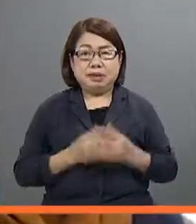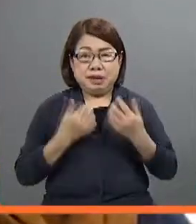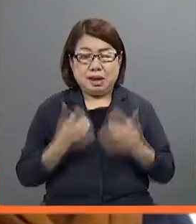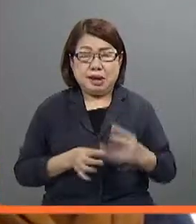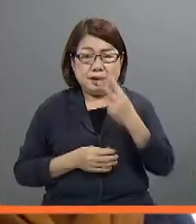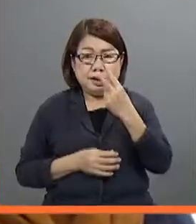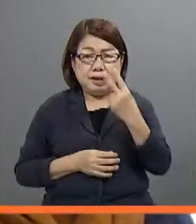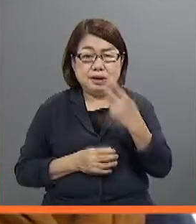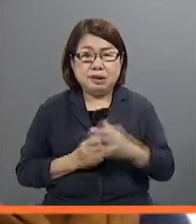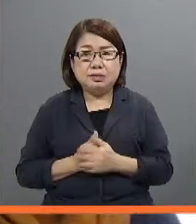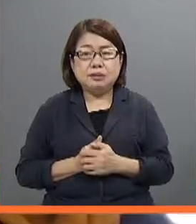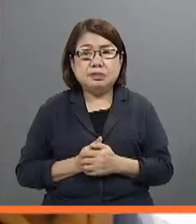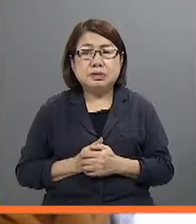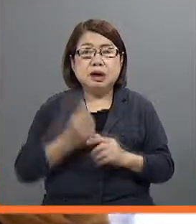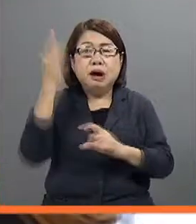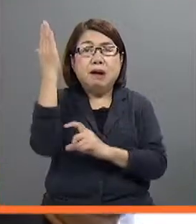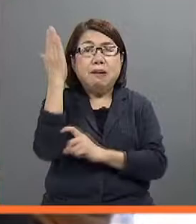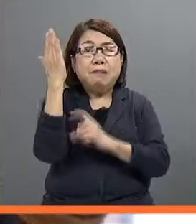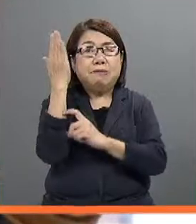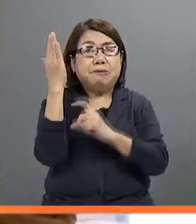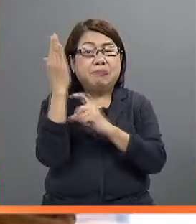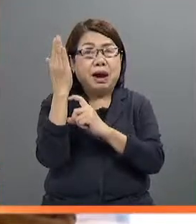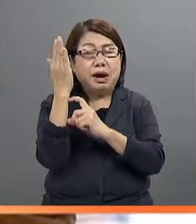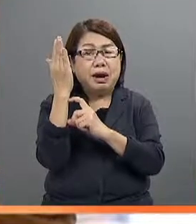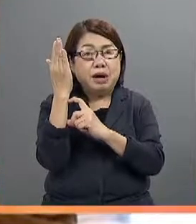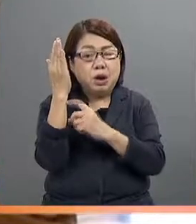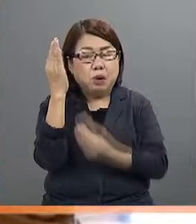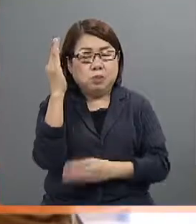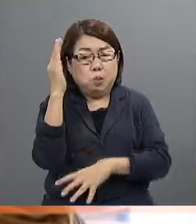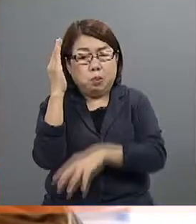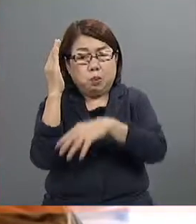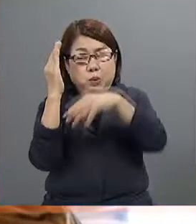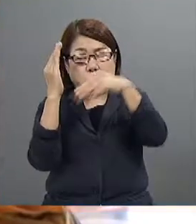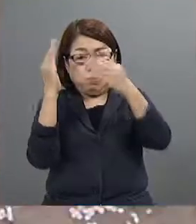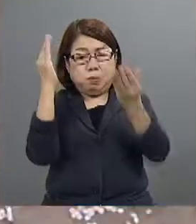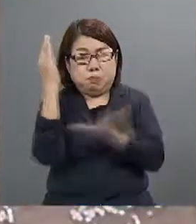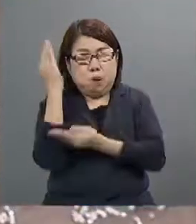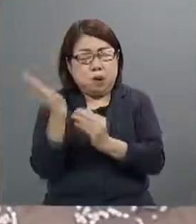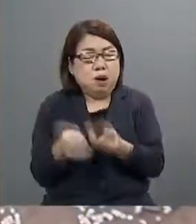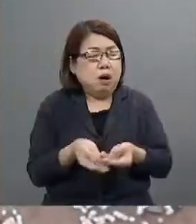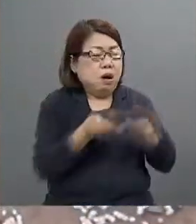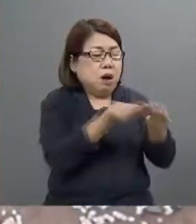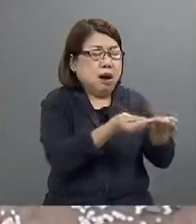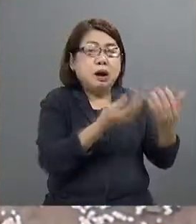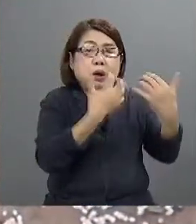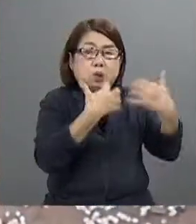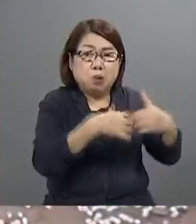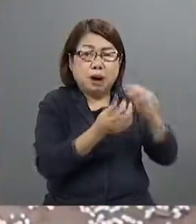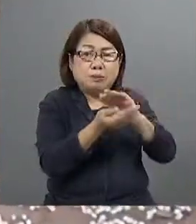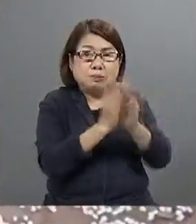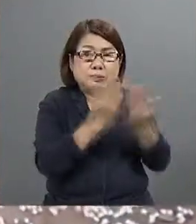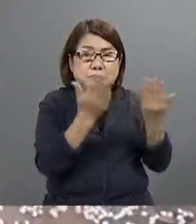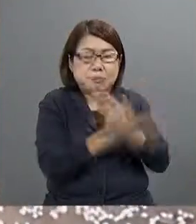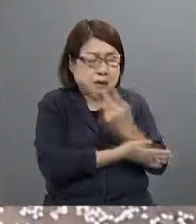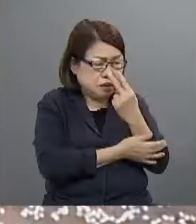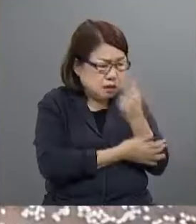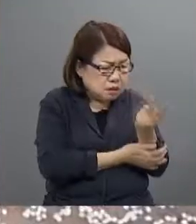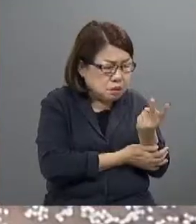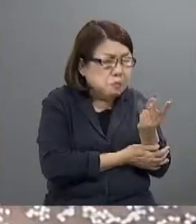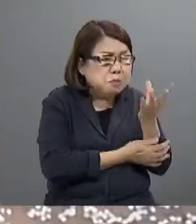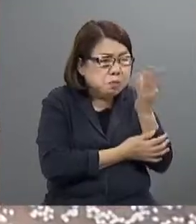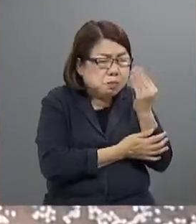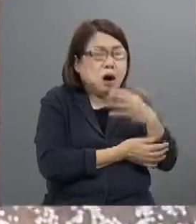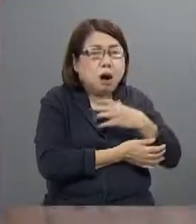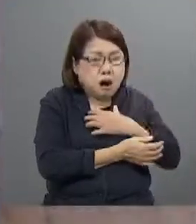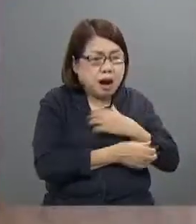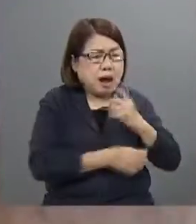ของไผ่จากโรงงานไผ่แล้วก็รู้สึกเราอยากลงมือทำแล้วก็เราอยากทำให้หมู่บ้านเร